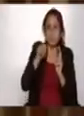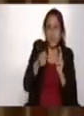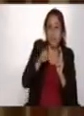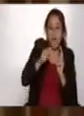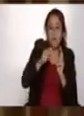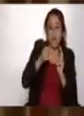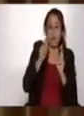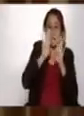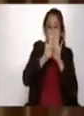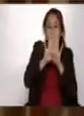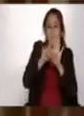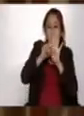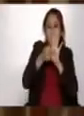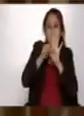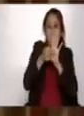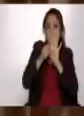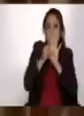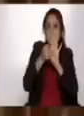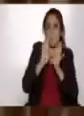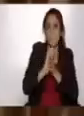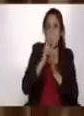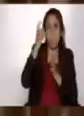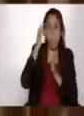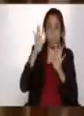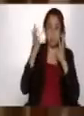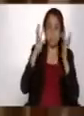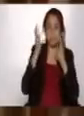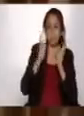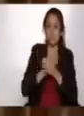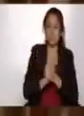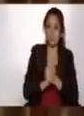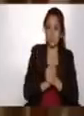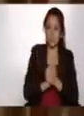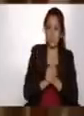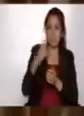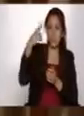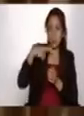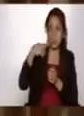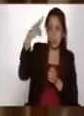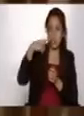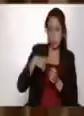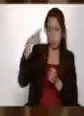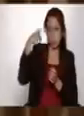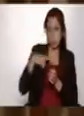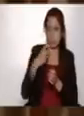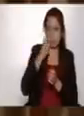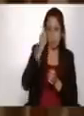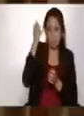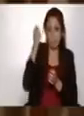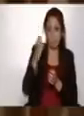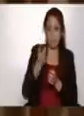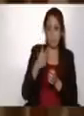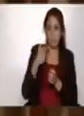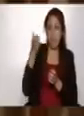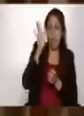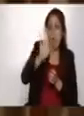الباب عليا 24 ساعه، لانه برضه كانت دماغه مش كويسه ونظراته مش حلو. فانا قفلت باب عليا وزي ما